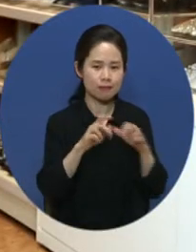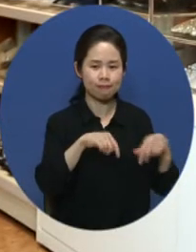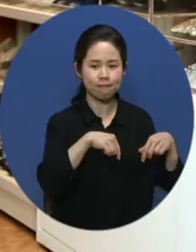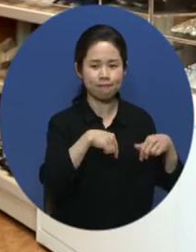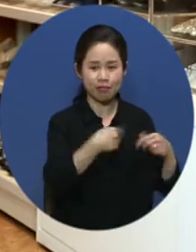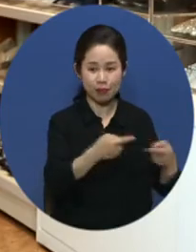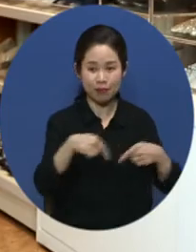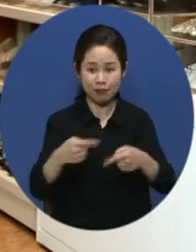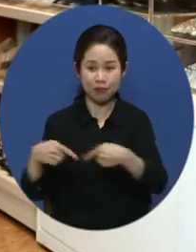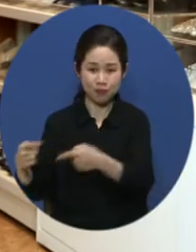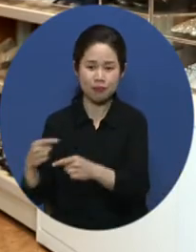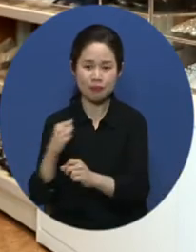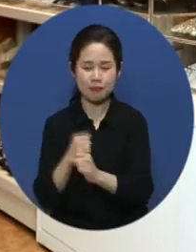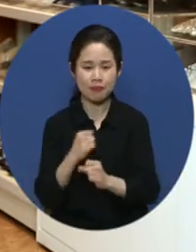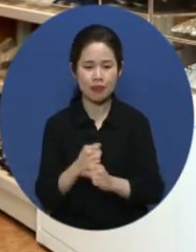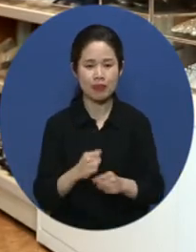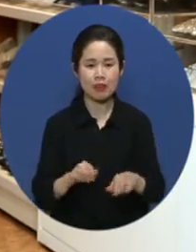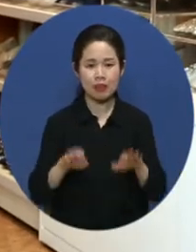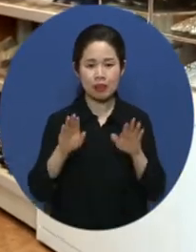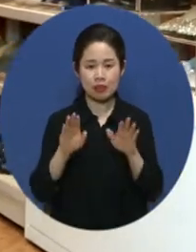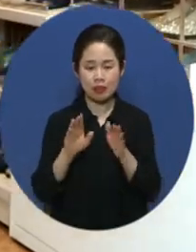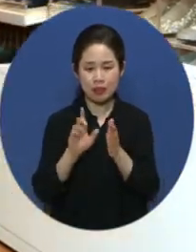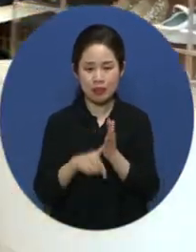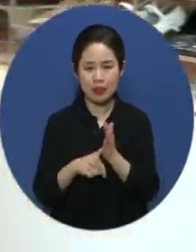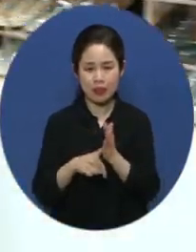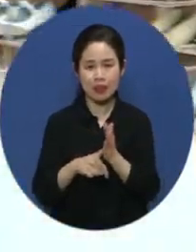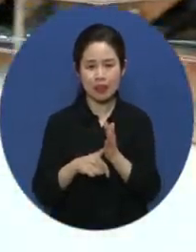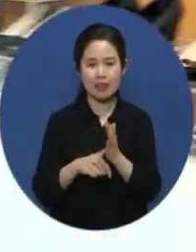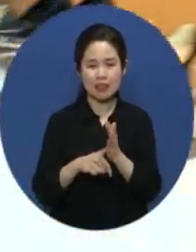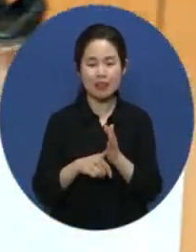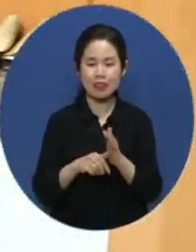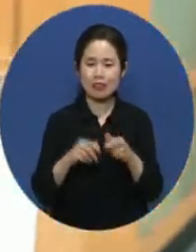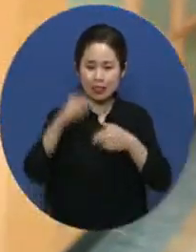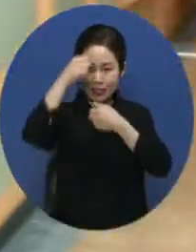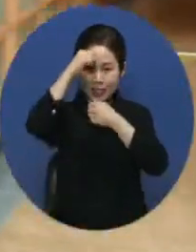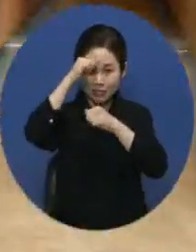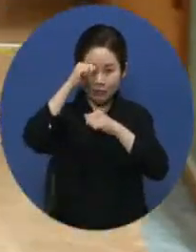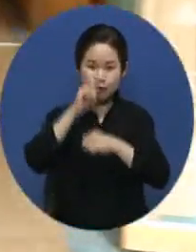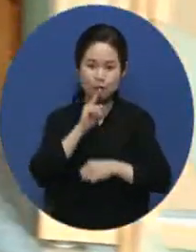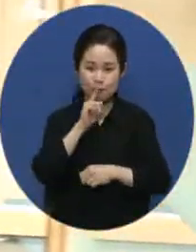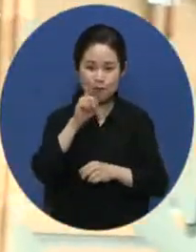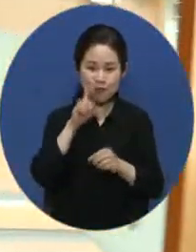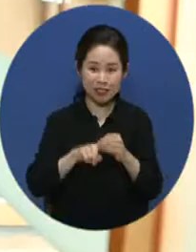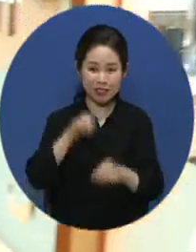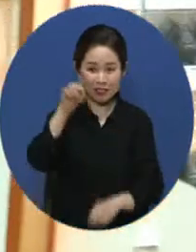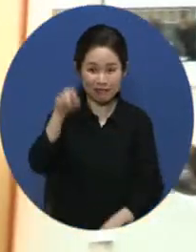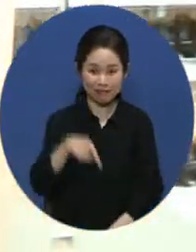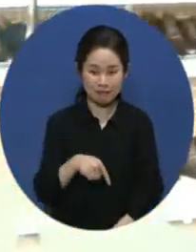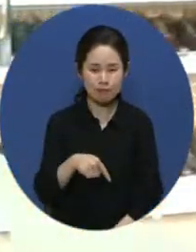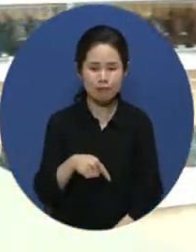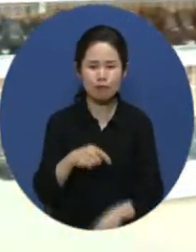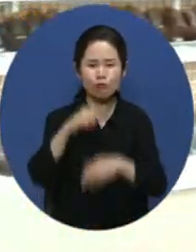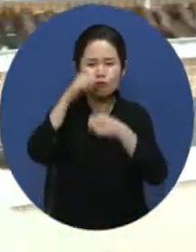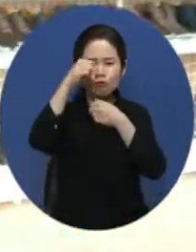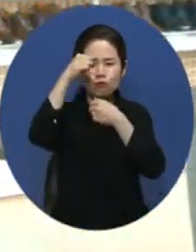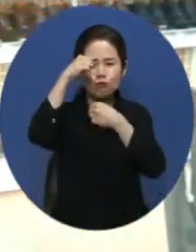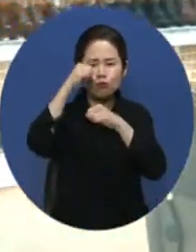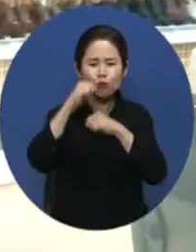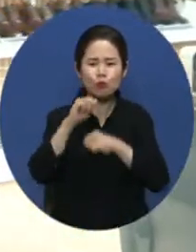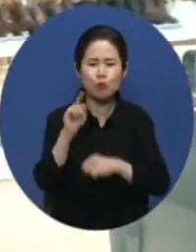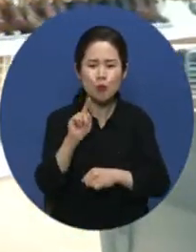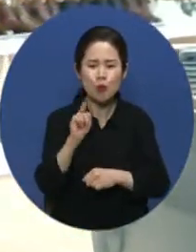이때 수제화를 맞추기 위해 직접 아지오를 찾은 손님들. 어떤 구두를 찾고 계실까요?